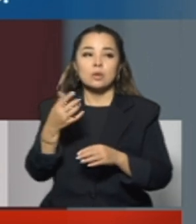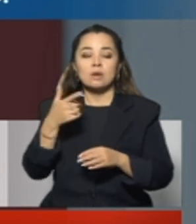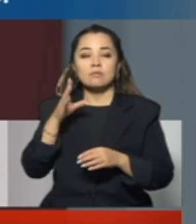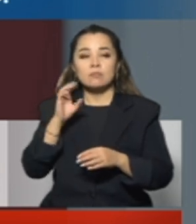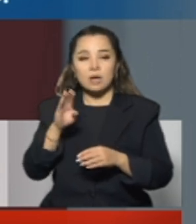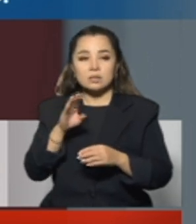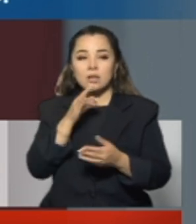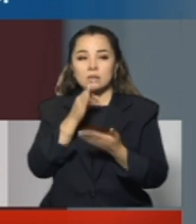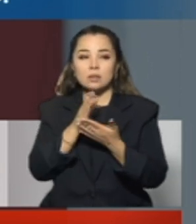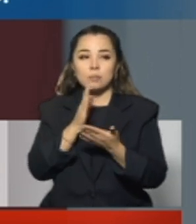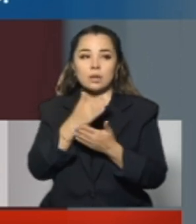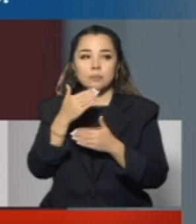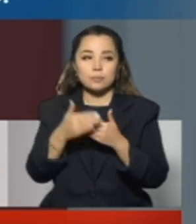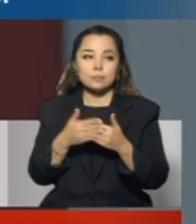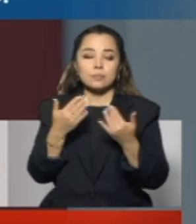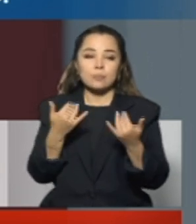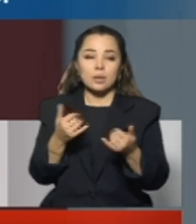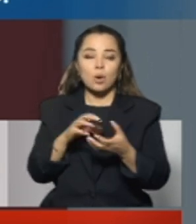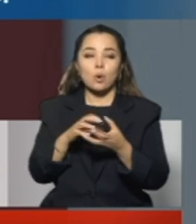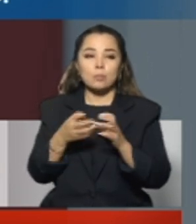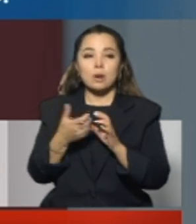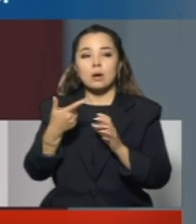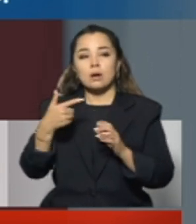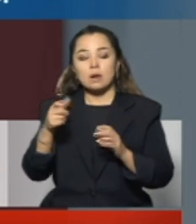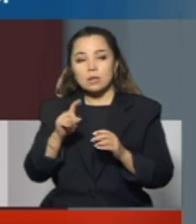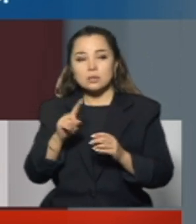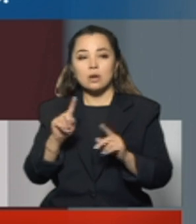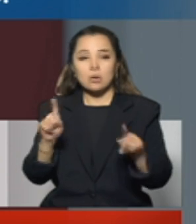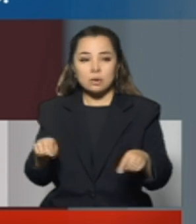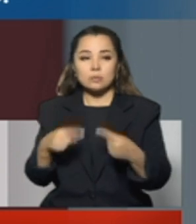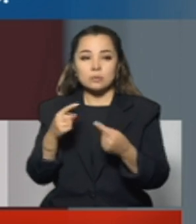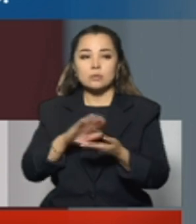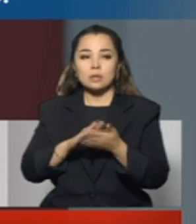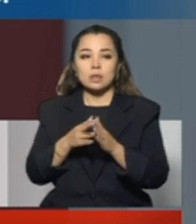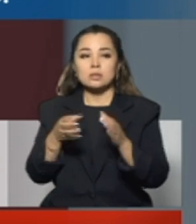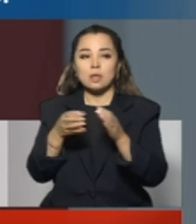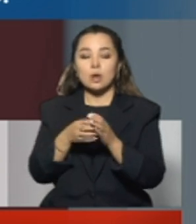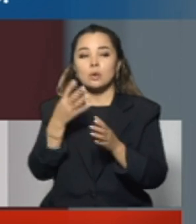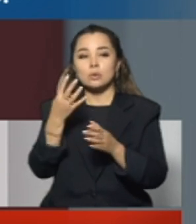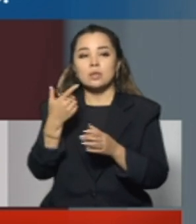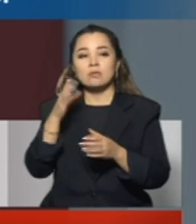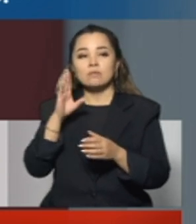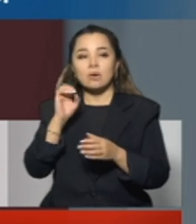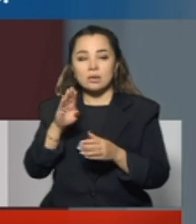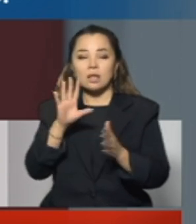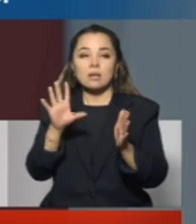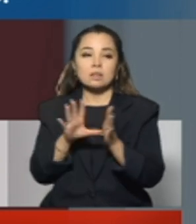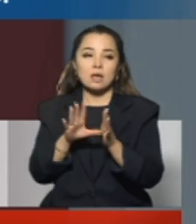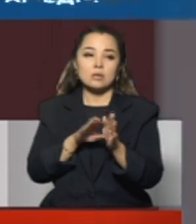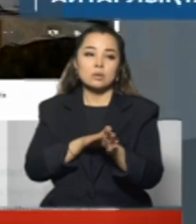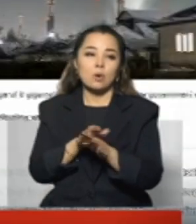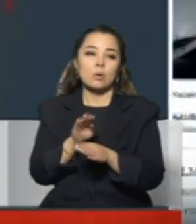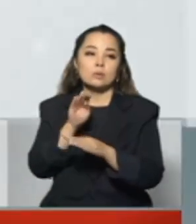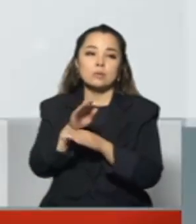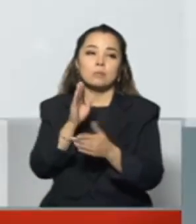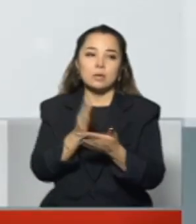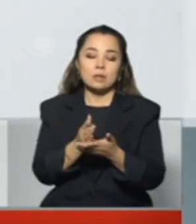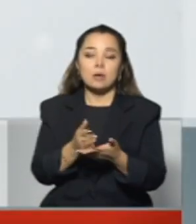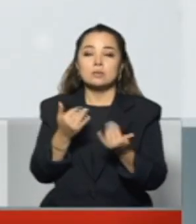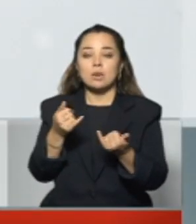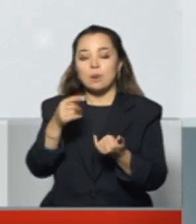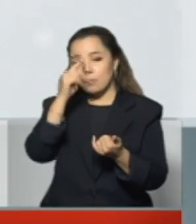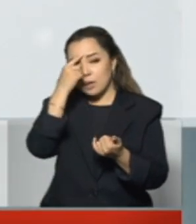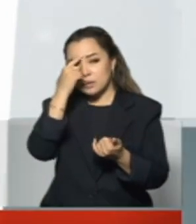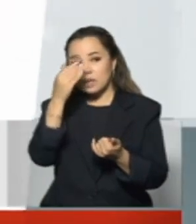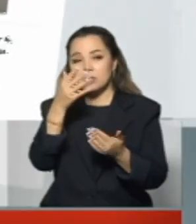гигаваттқа жуықтамақ. Бұл энергия көмірден, газдан қалпына келетін көздерден алынатын 4 гигаваттық энергияны толықтырар еді. Ал